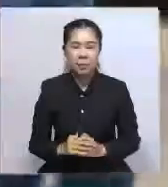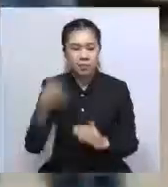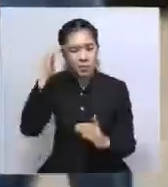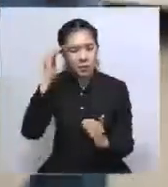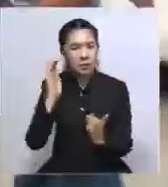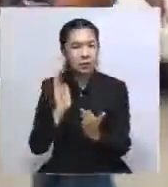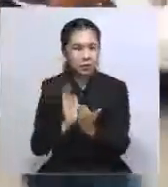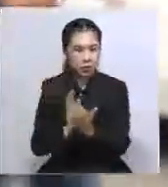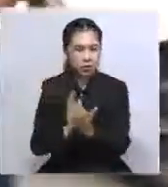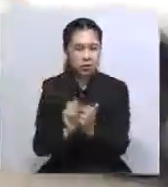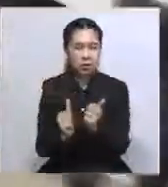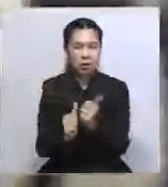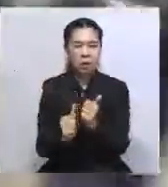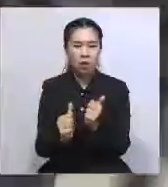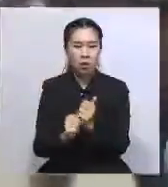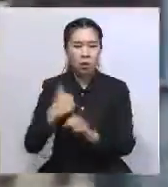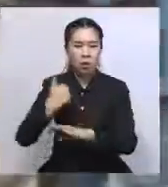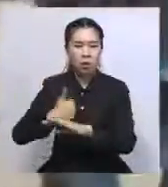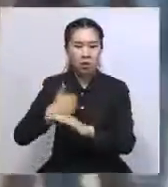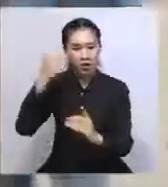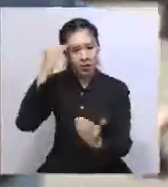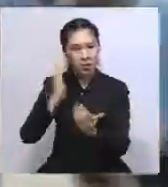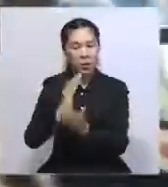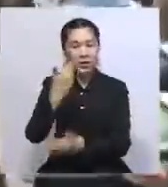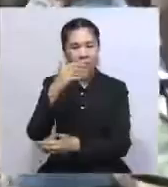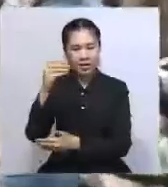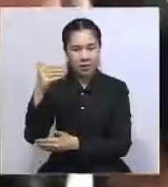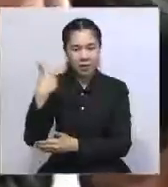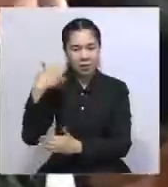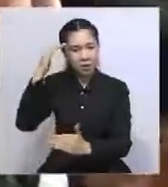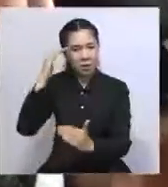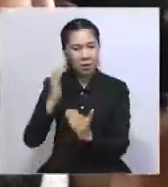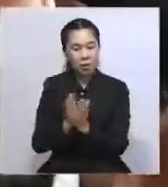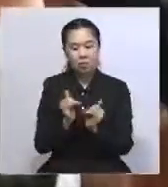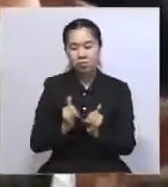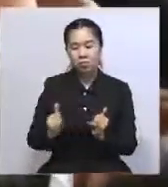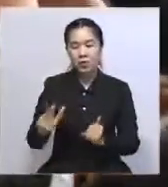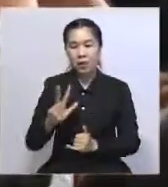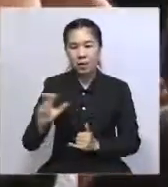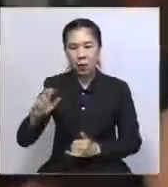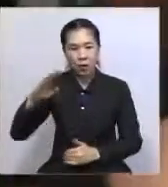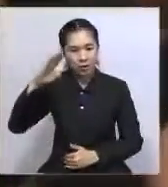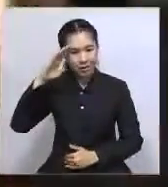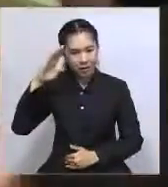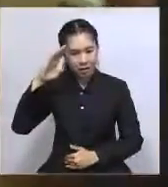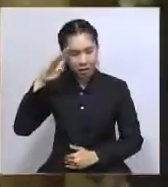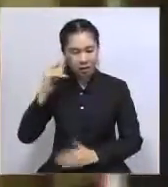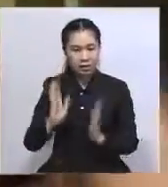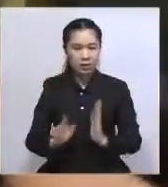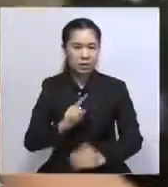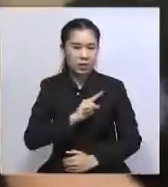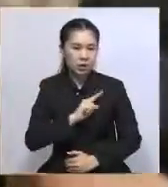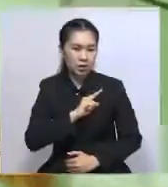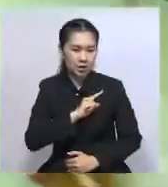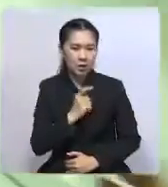พลตำรวจเอกวิรัชัยทรงเมตตารองผู้บัญชาการตำรวจแห่งชาติพร้อมทั้งตำรวจกว่า300นายทหารเจ้าหน้าที่องค์การอาห